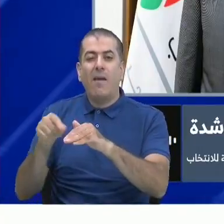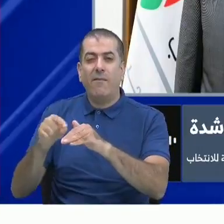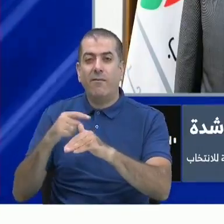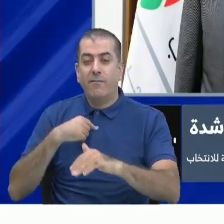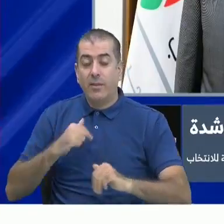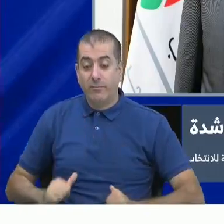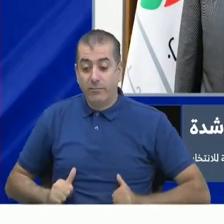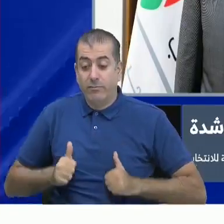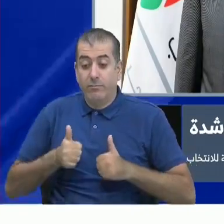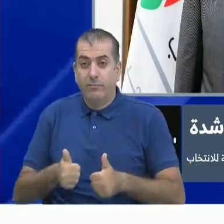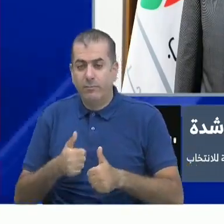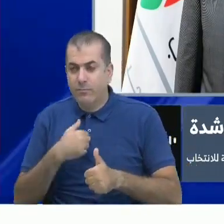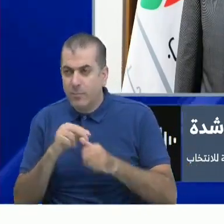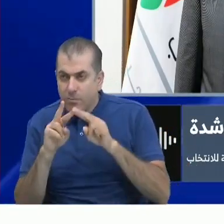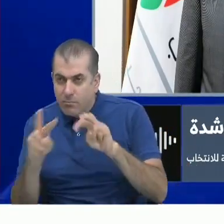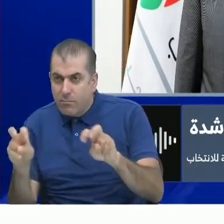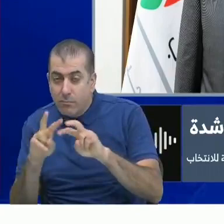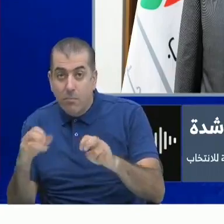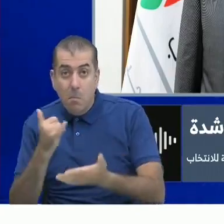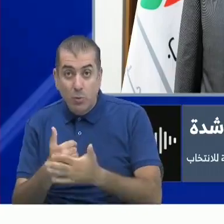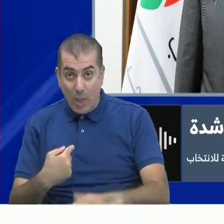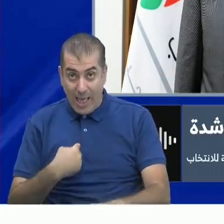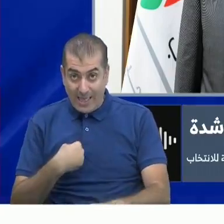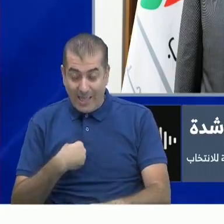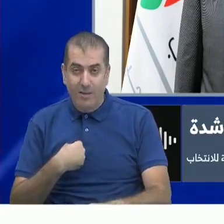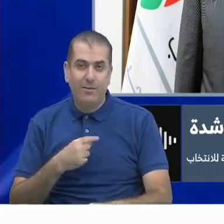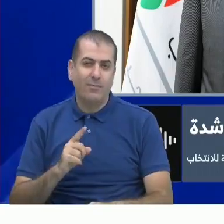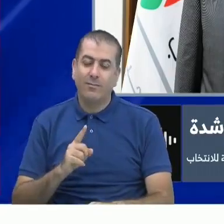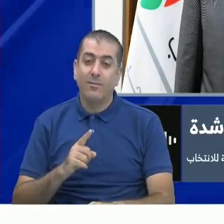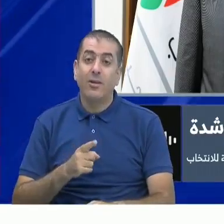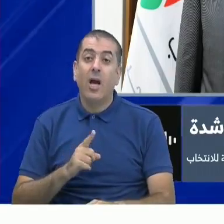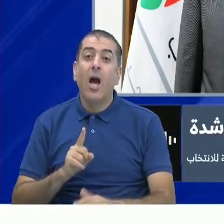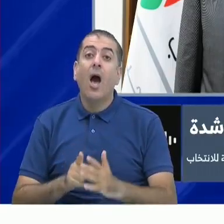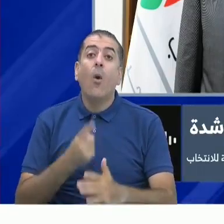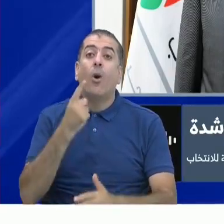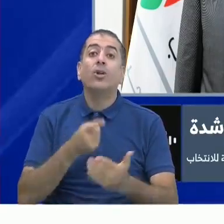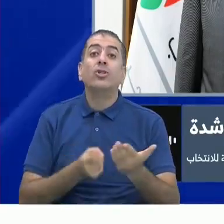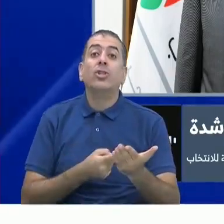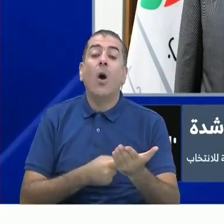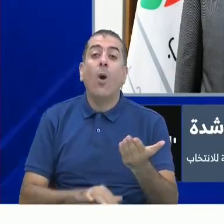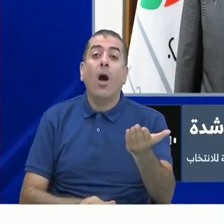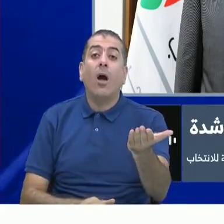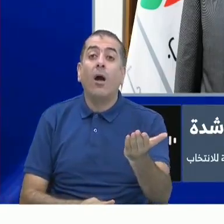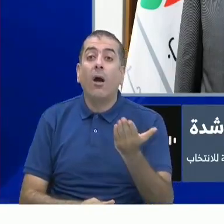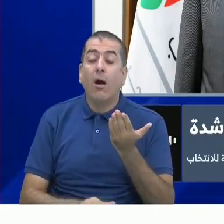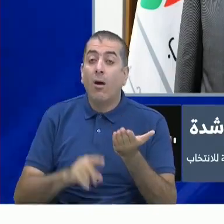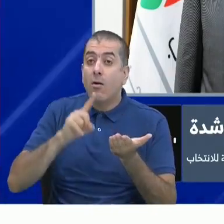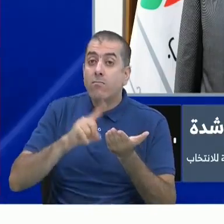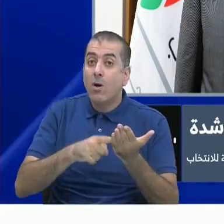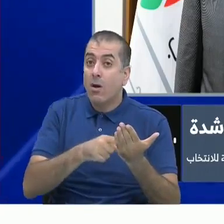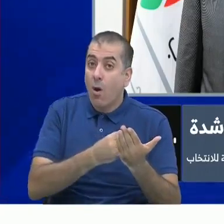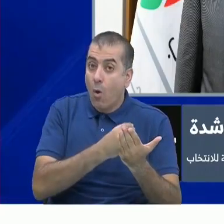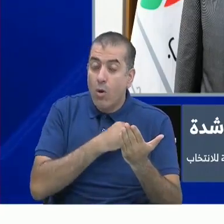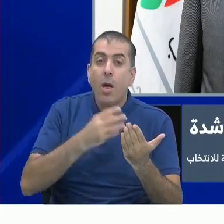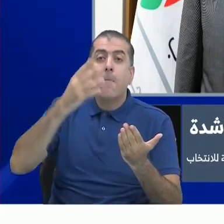بممارسات حزبية داخلية لم يتم التقدم بشكوى حيالها، ولم يتم تقديم